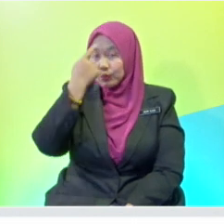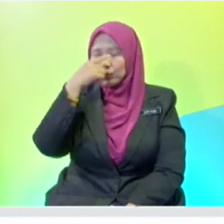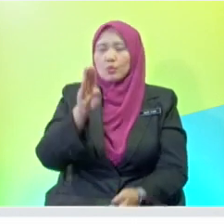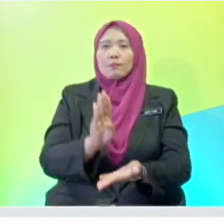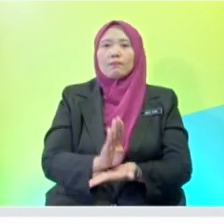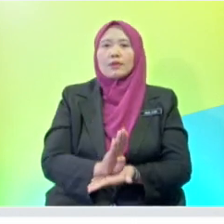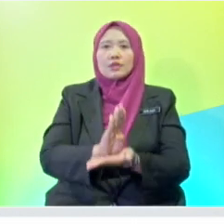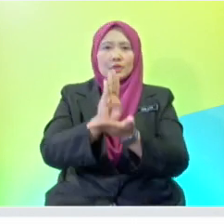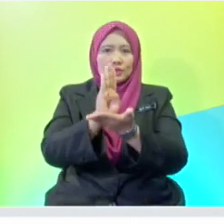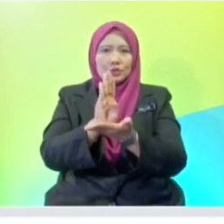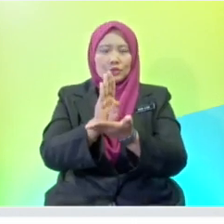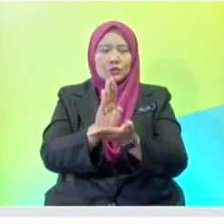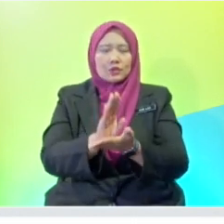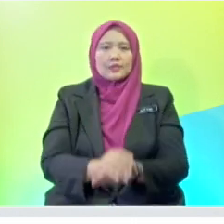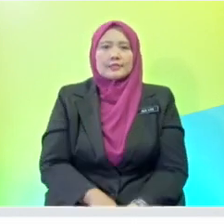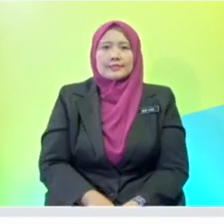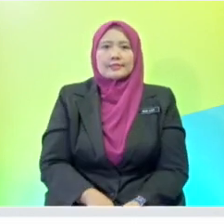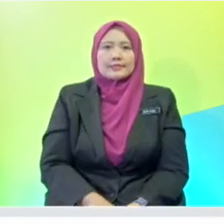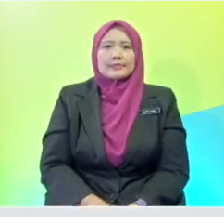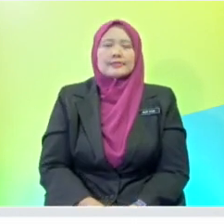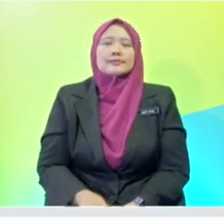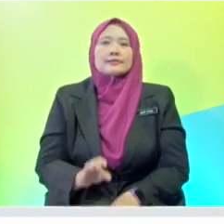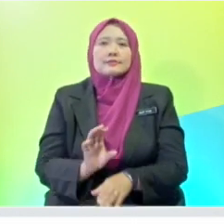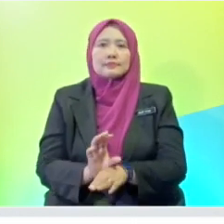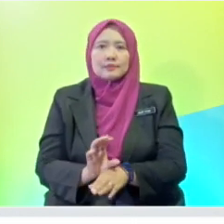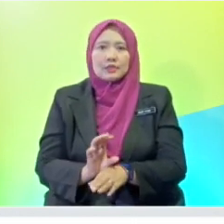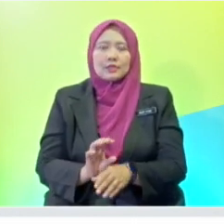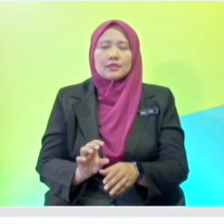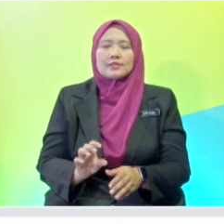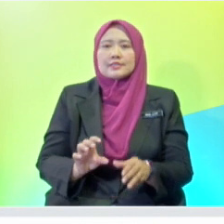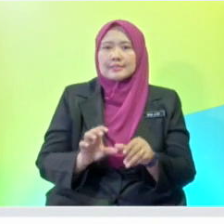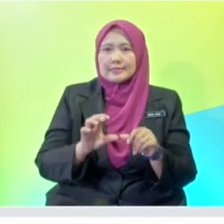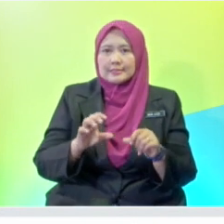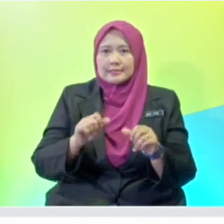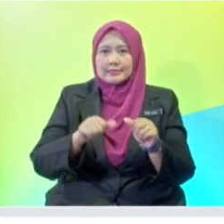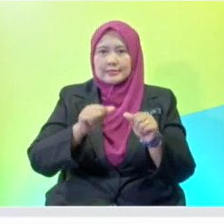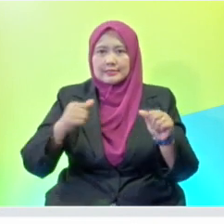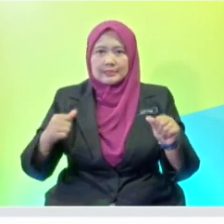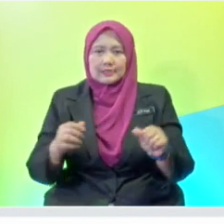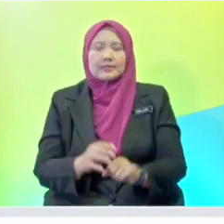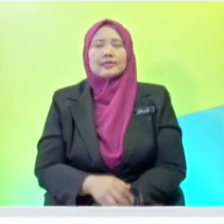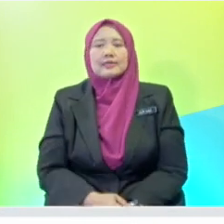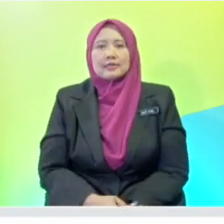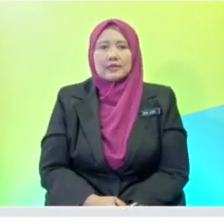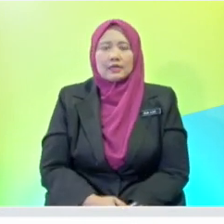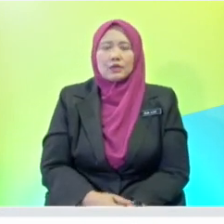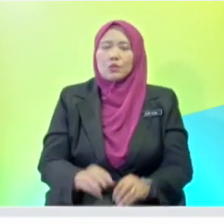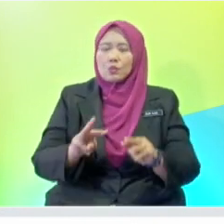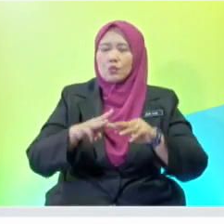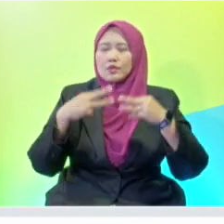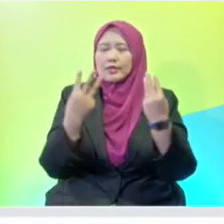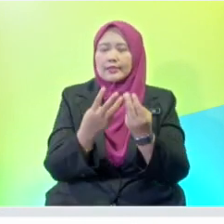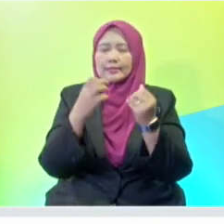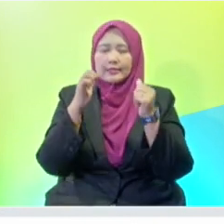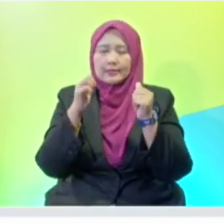membantu mencegah dan manusia adalah kalangan warga emas Jadi sebenarnya Hasil tersebut telah dihasilkan